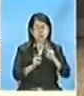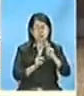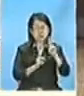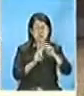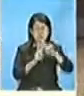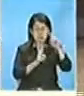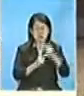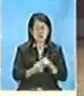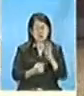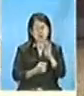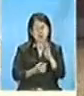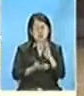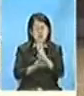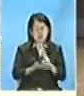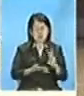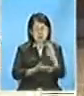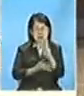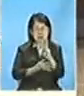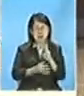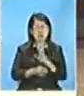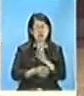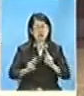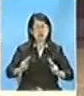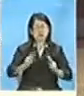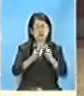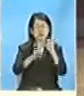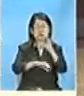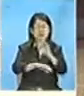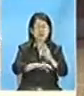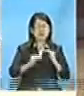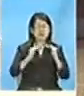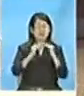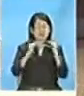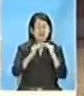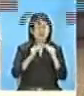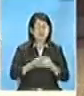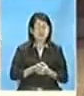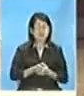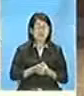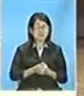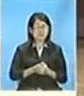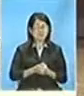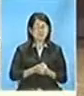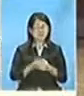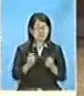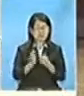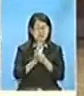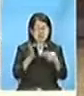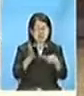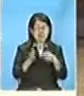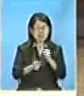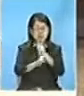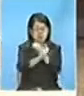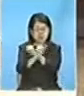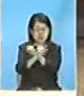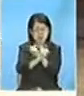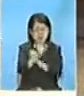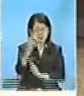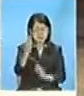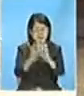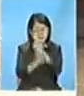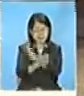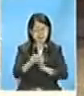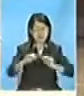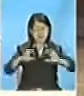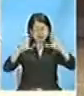าการยุติธรรมกระทรวงยุติธรรมหลักสูตรการป้องกันราชอาณาจักรภาครัฐร่วมเอก